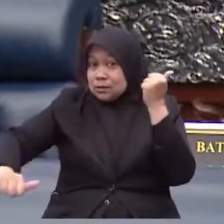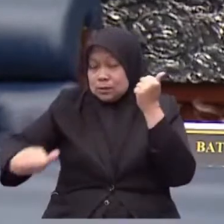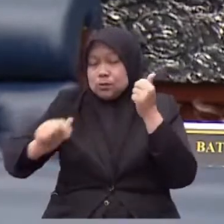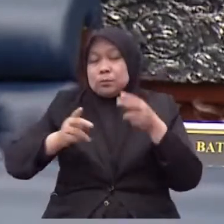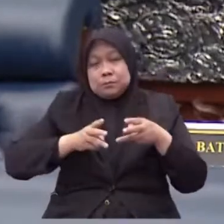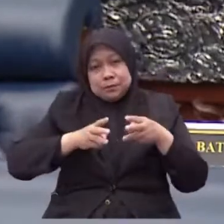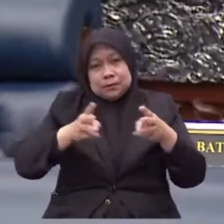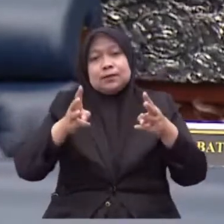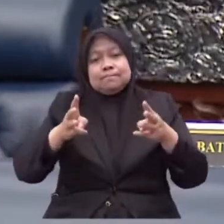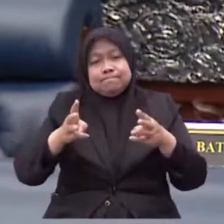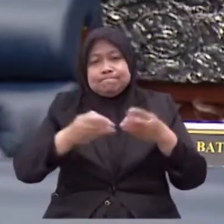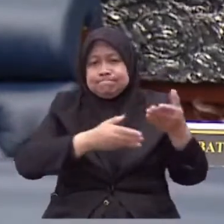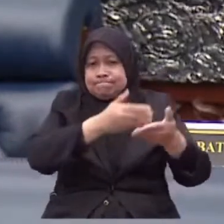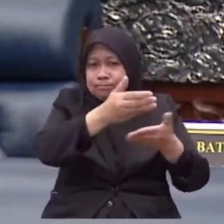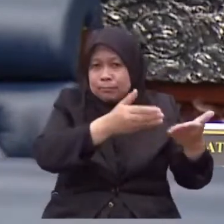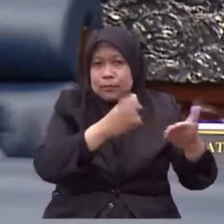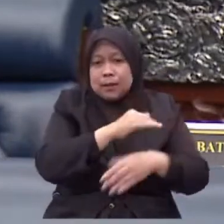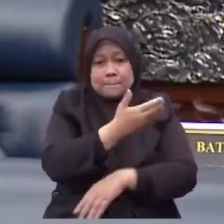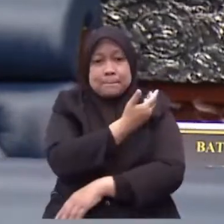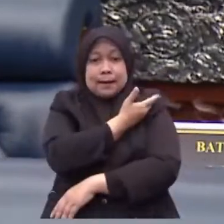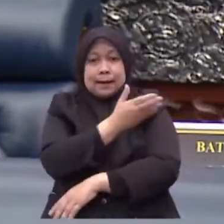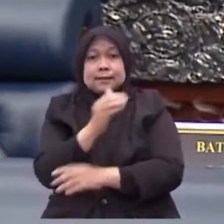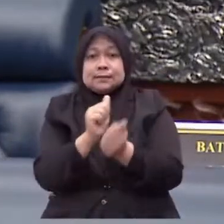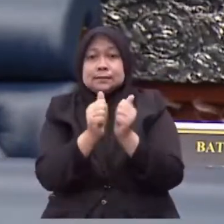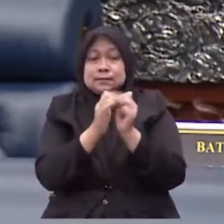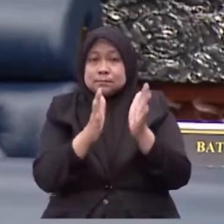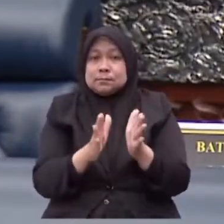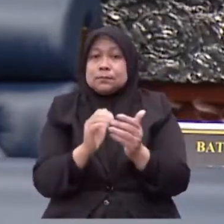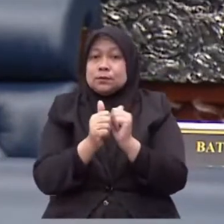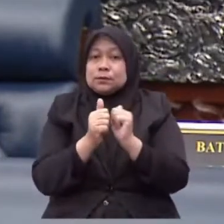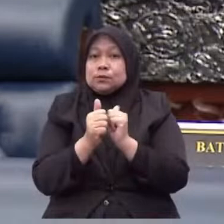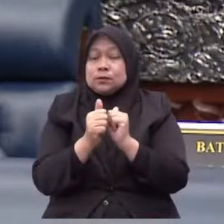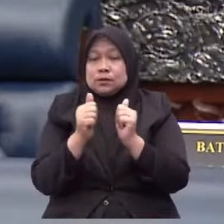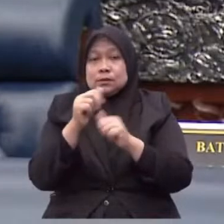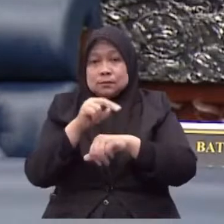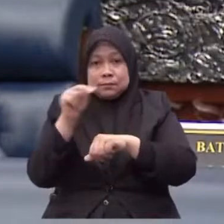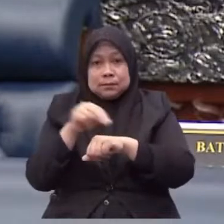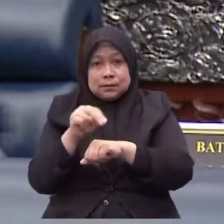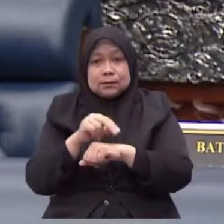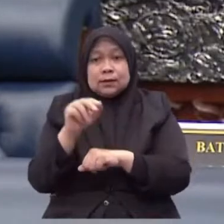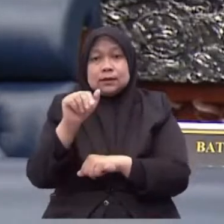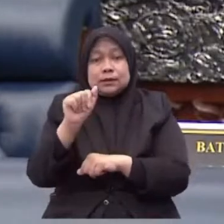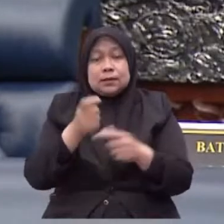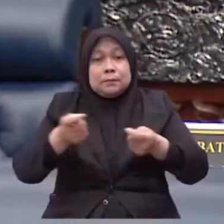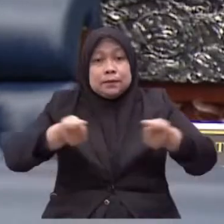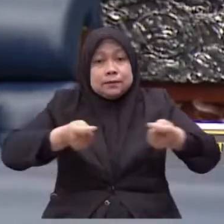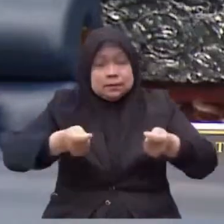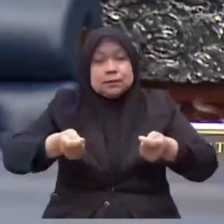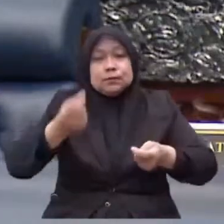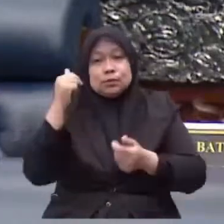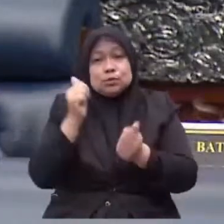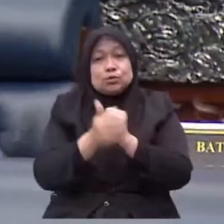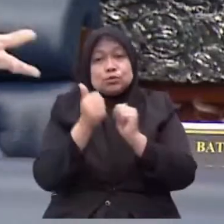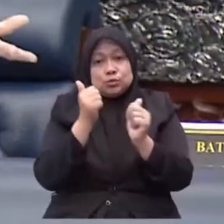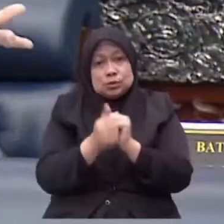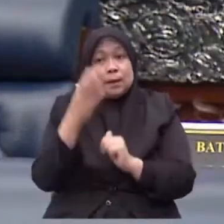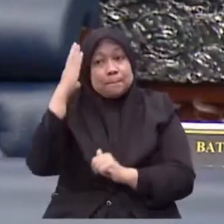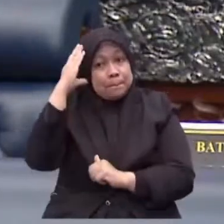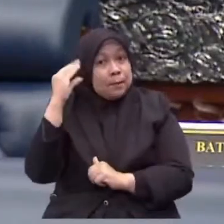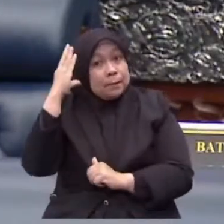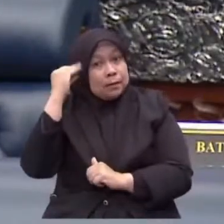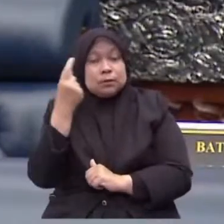dan kita telah masukkan bekas atlet persatuan kesukaan kebangsaan dan juga eministrator suka yang